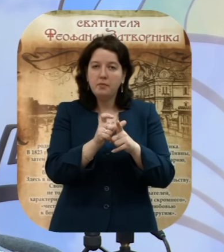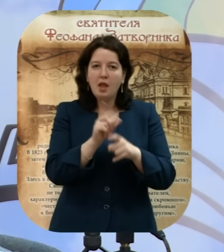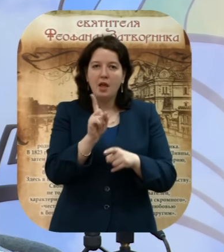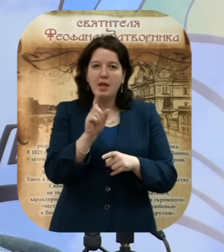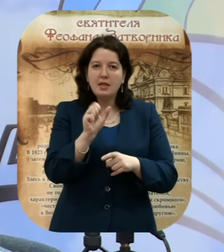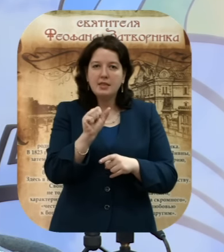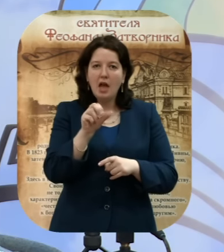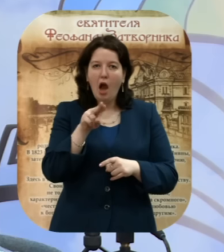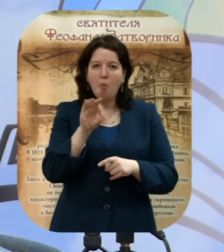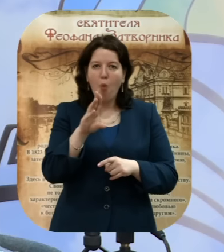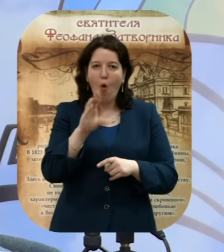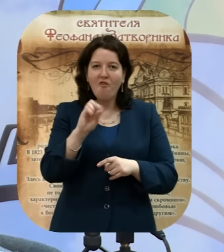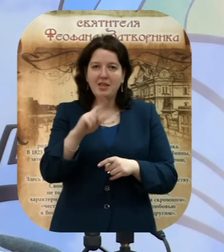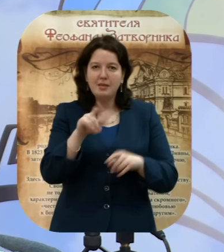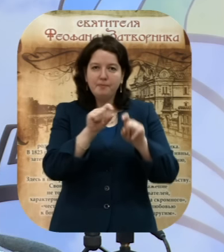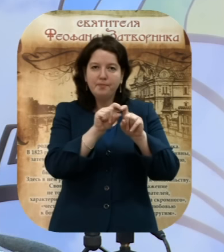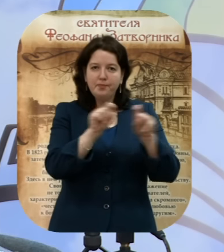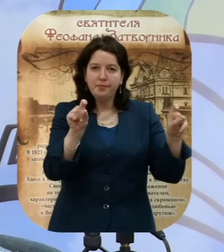Заповедями.